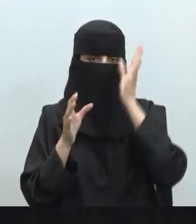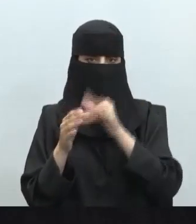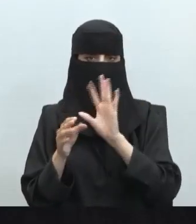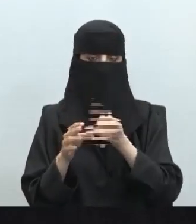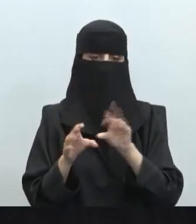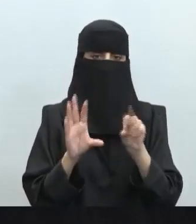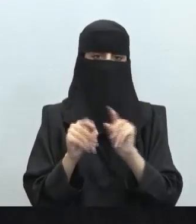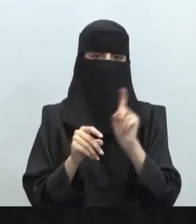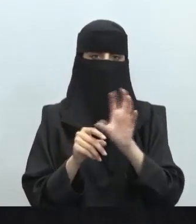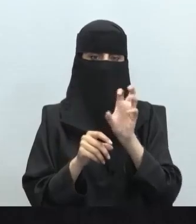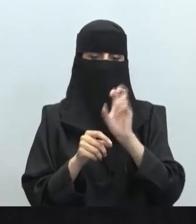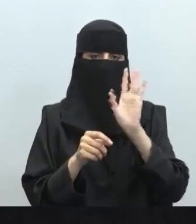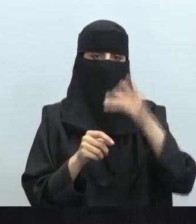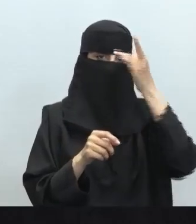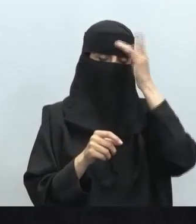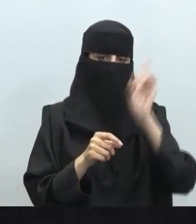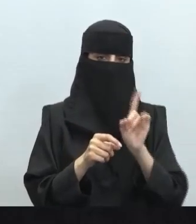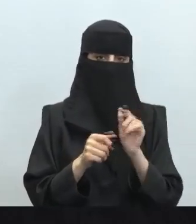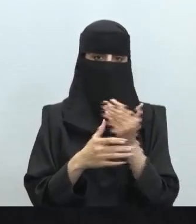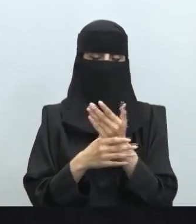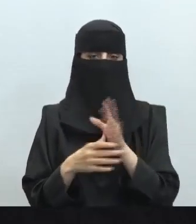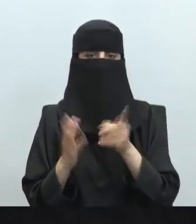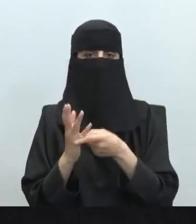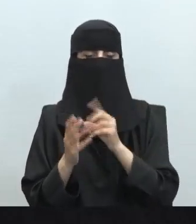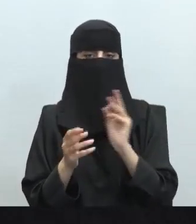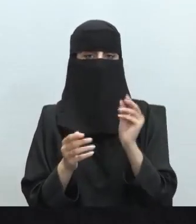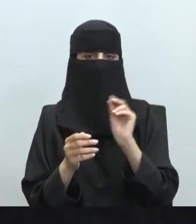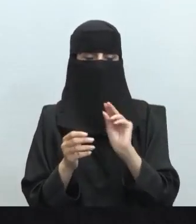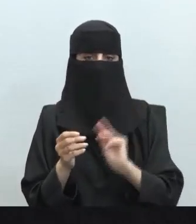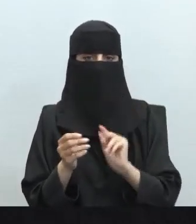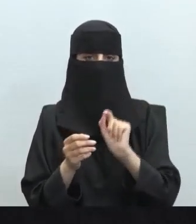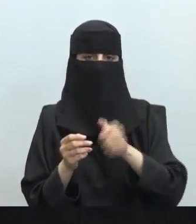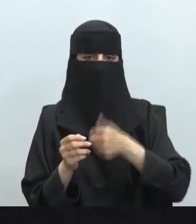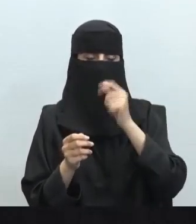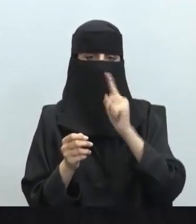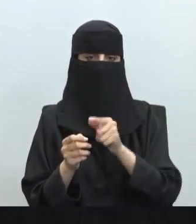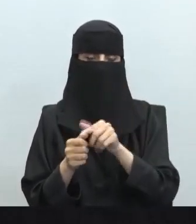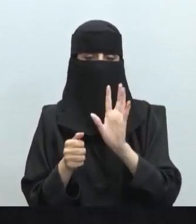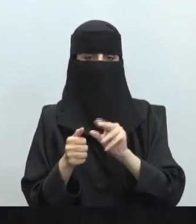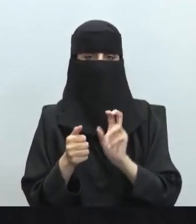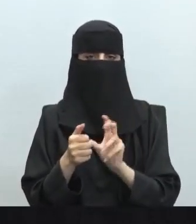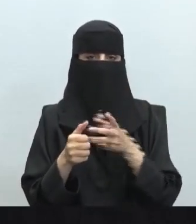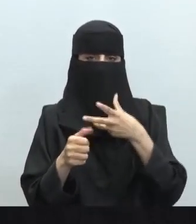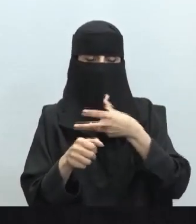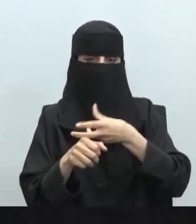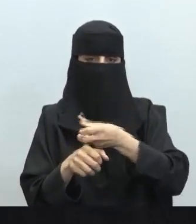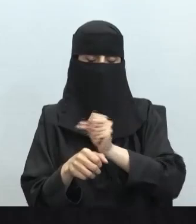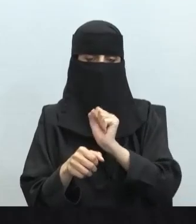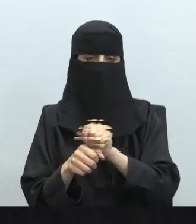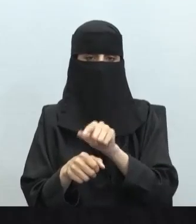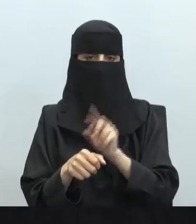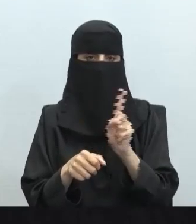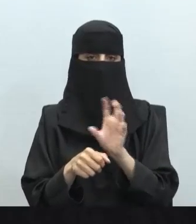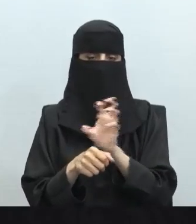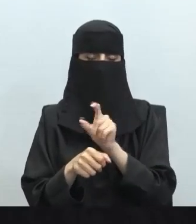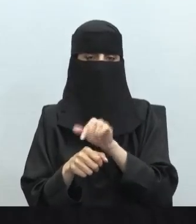عندما كان يحقن الفئران بالبكتيريا تسبب المرض كان الفار يموت مباشره وعندما حقل الفار بالبكتيريا ار لم يمت هذا الفار